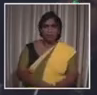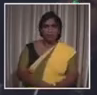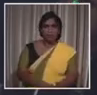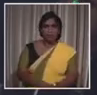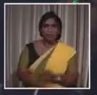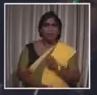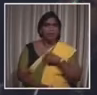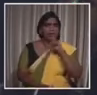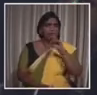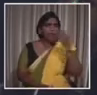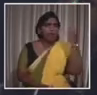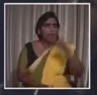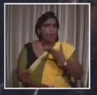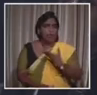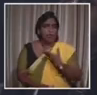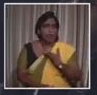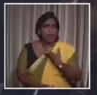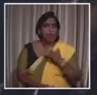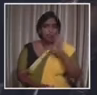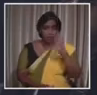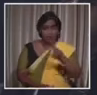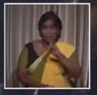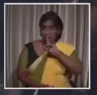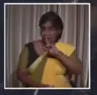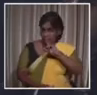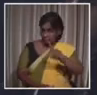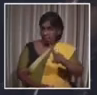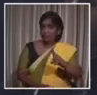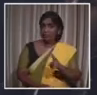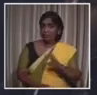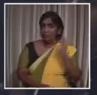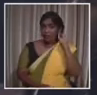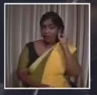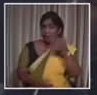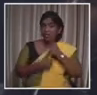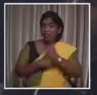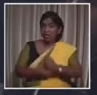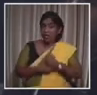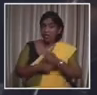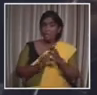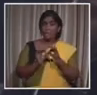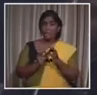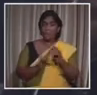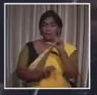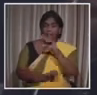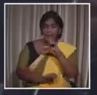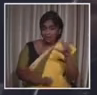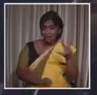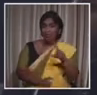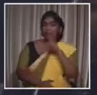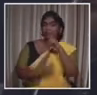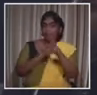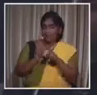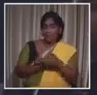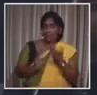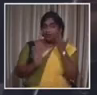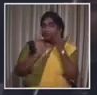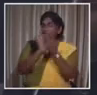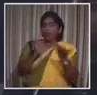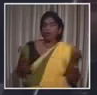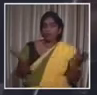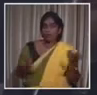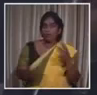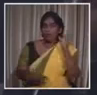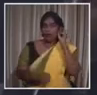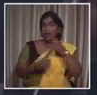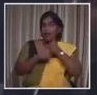කවදද මං එහෙම ප්‍රකාශයක් කළේ කියලා. හැබැයි එතුමා සඳහන් කළා රත්තරන් අශ්වය ගැන බිලියන 18ක් ගැන කතා කරා ඒව ඔප්පු කරේ නැහැ කියලා.